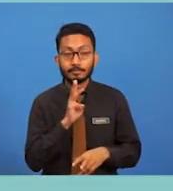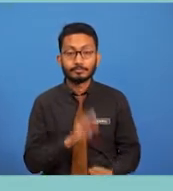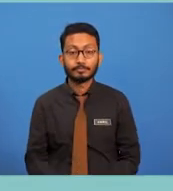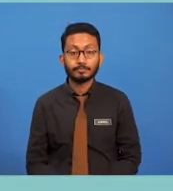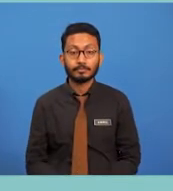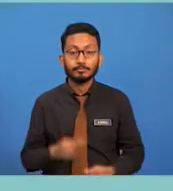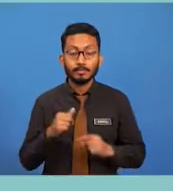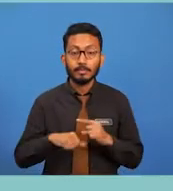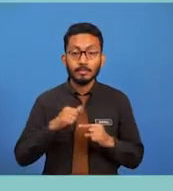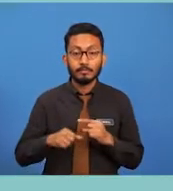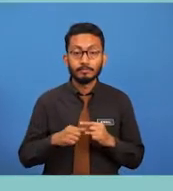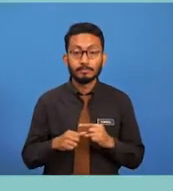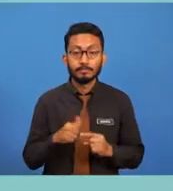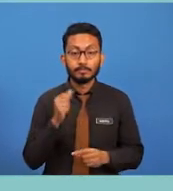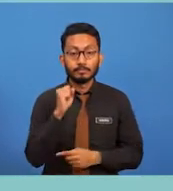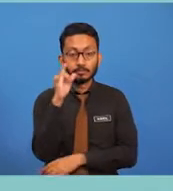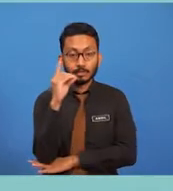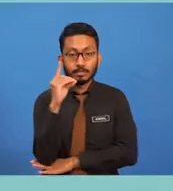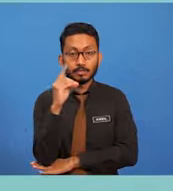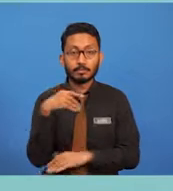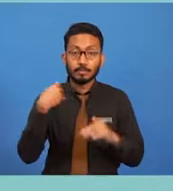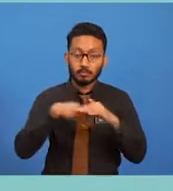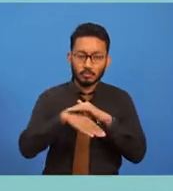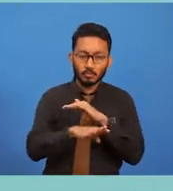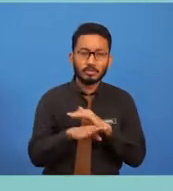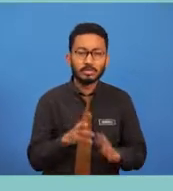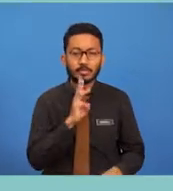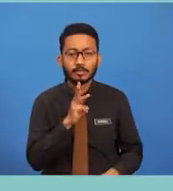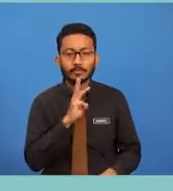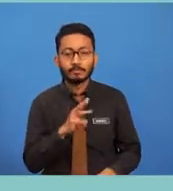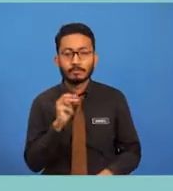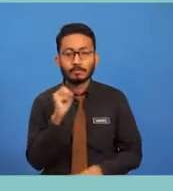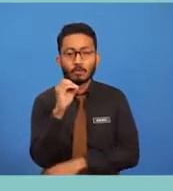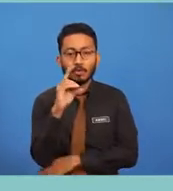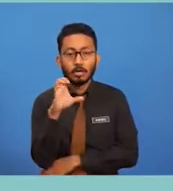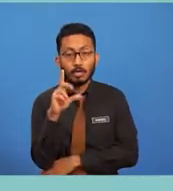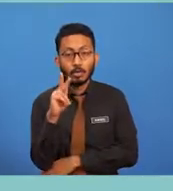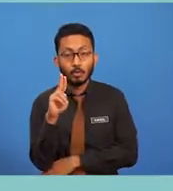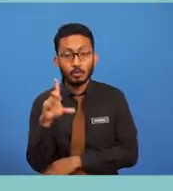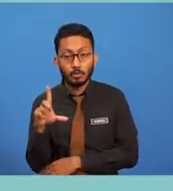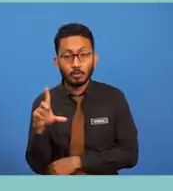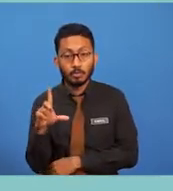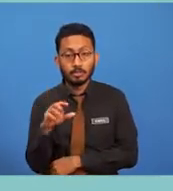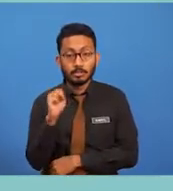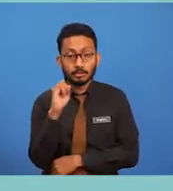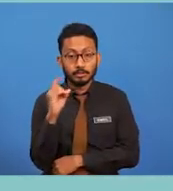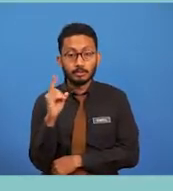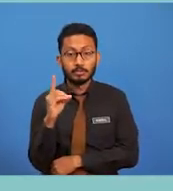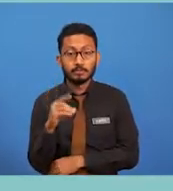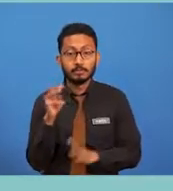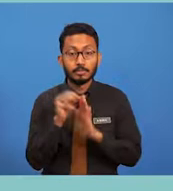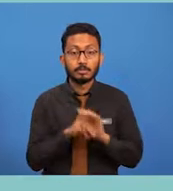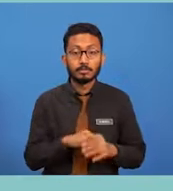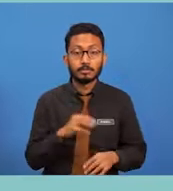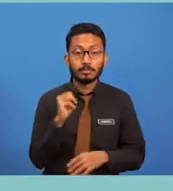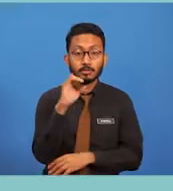Apabila sesuatu asid dilarutkan di dalam air, molekul asid mengayon untuk menghasilkan